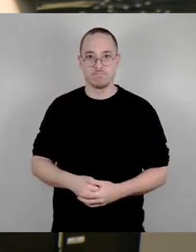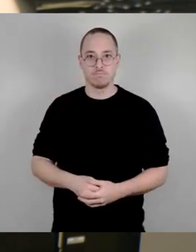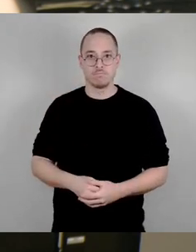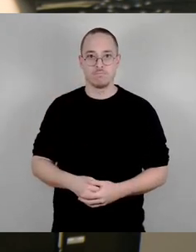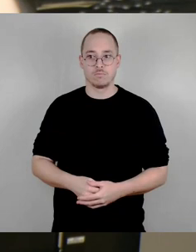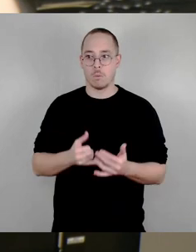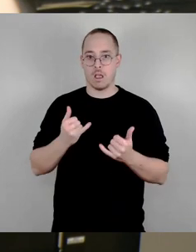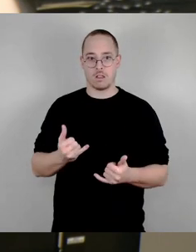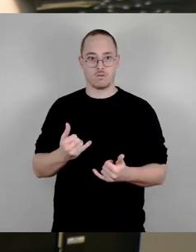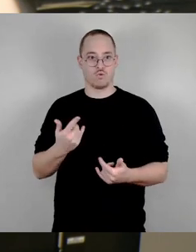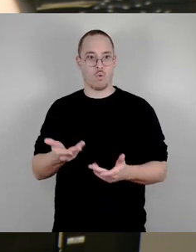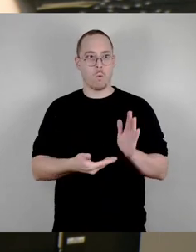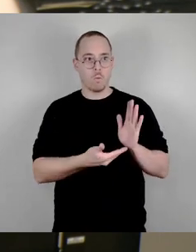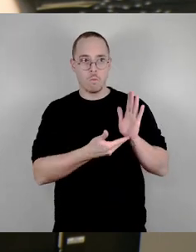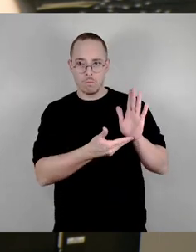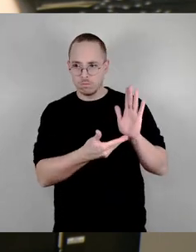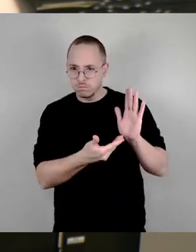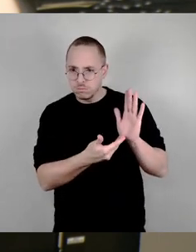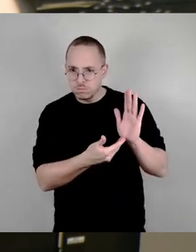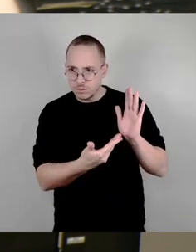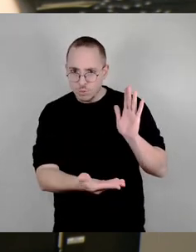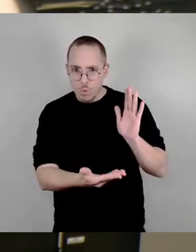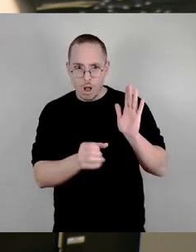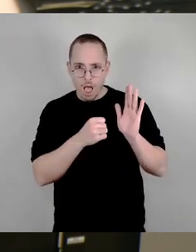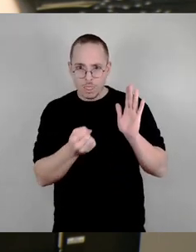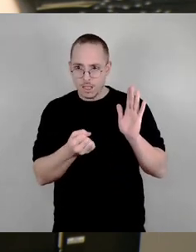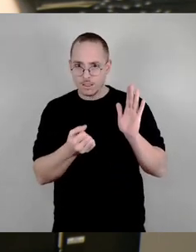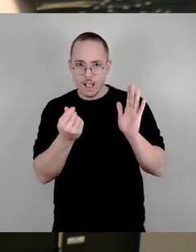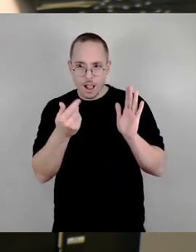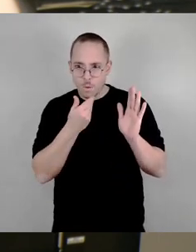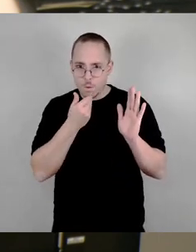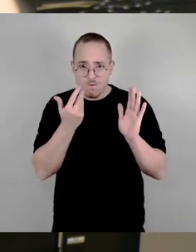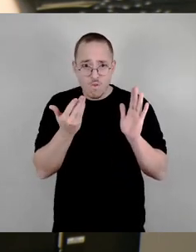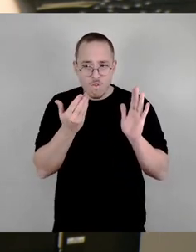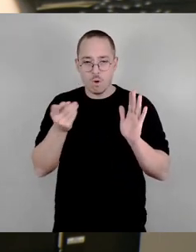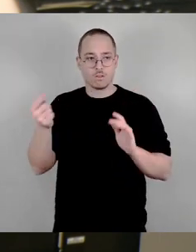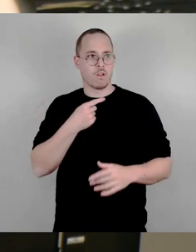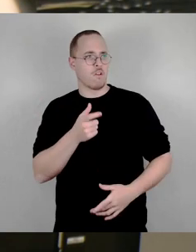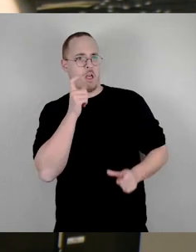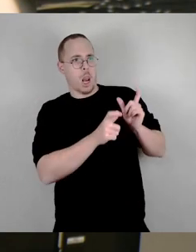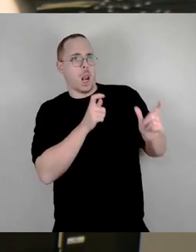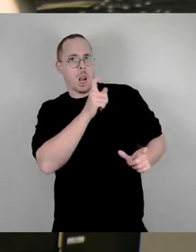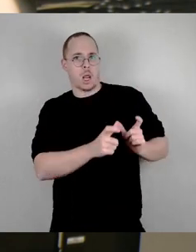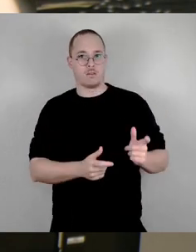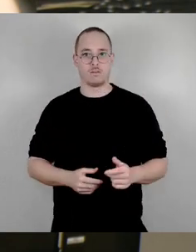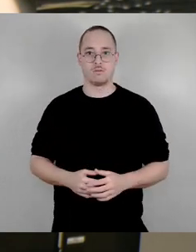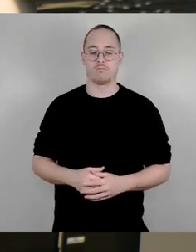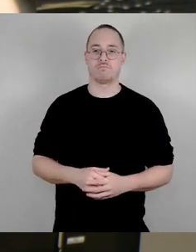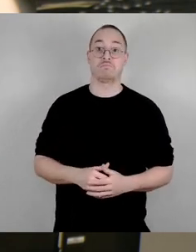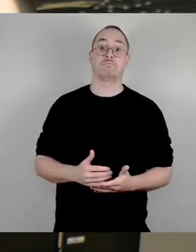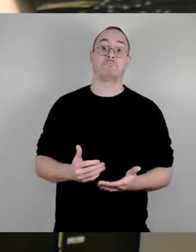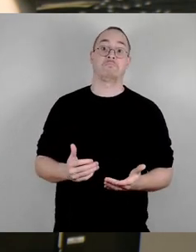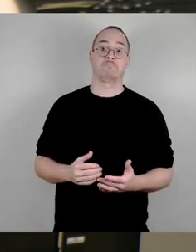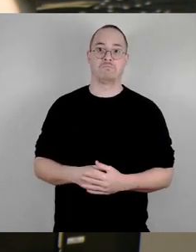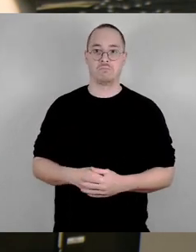unsozial. Die einfachste Lösung, mit Fakten umzugehen, sie verdrängen, hilft aber nicht. Die Lösung des Problems sind die Haushaltsaufstellung. Wenn